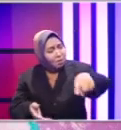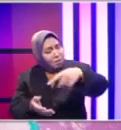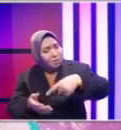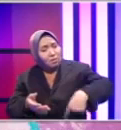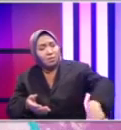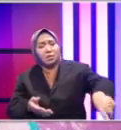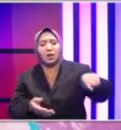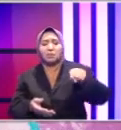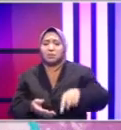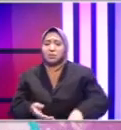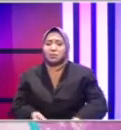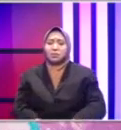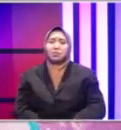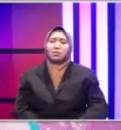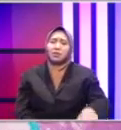nawnaw